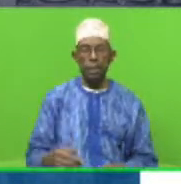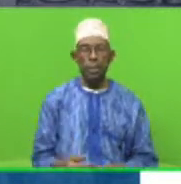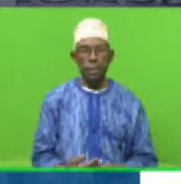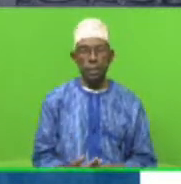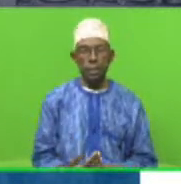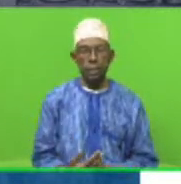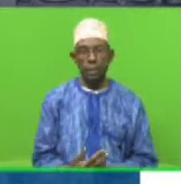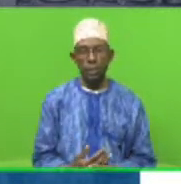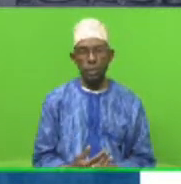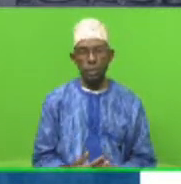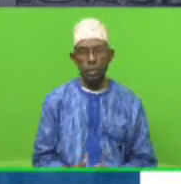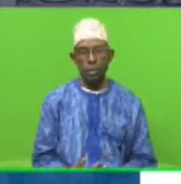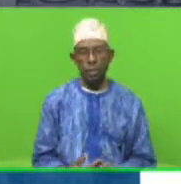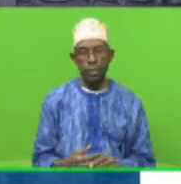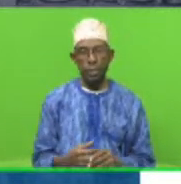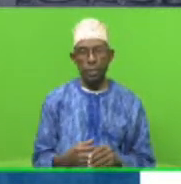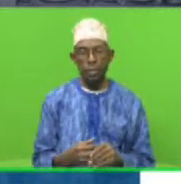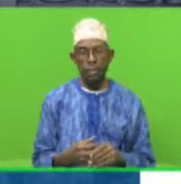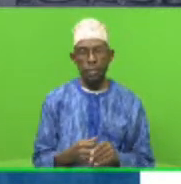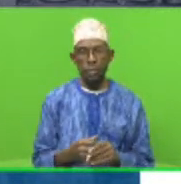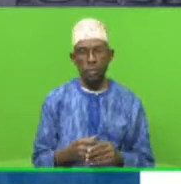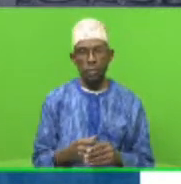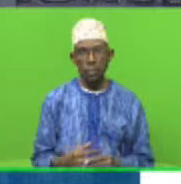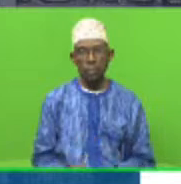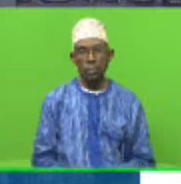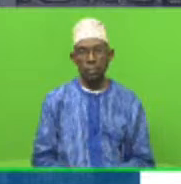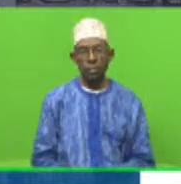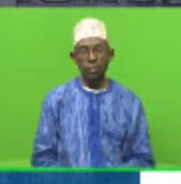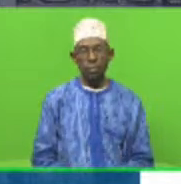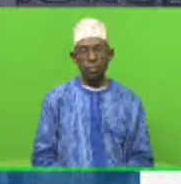naona kuna mtu anataka kuchukua shahada.